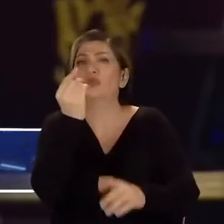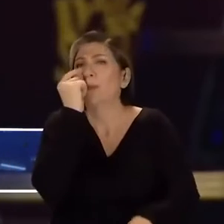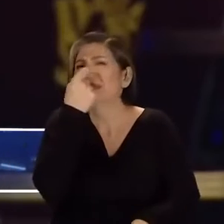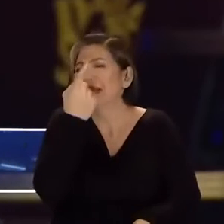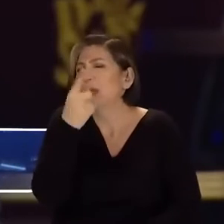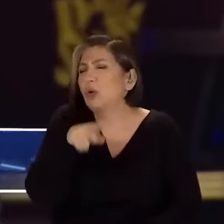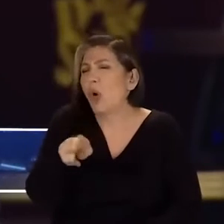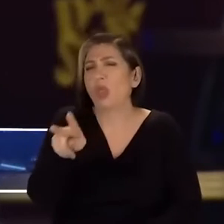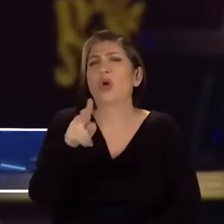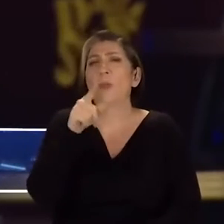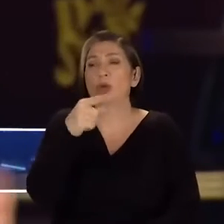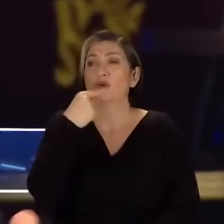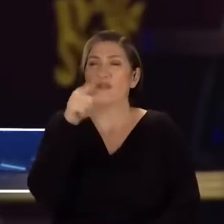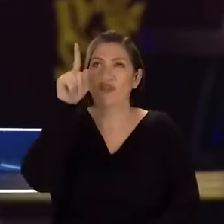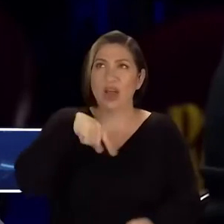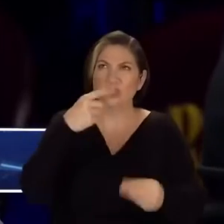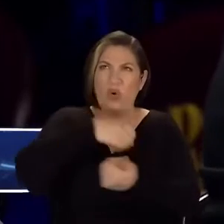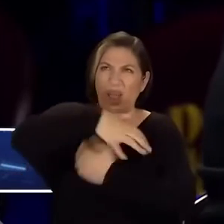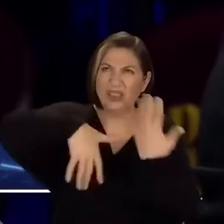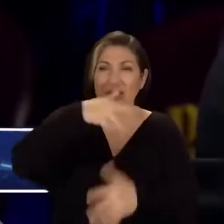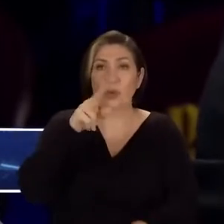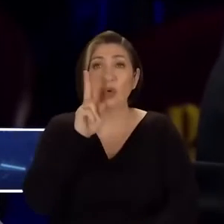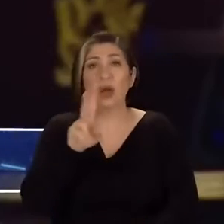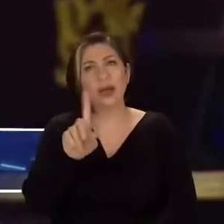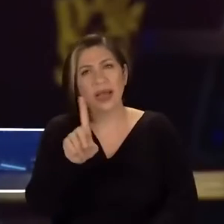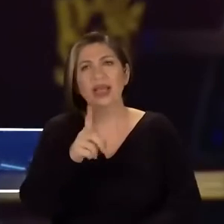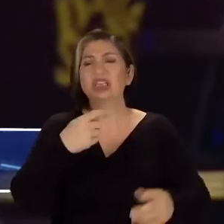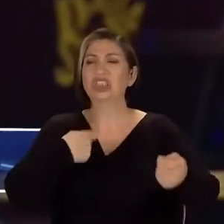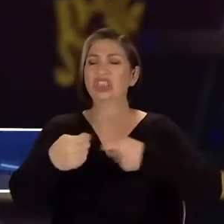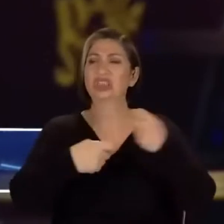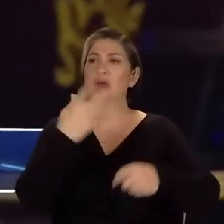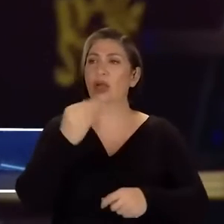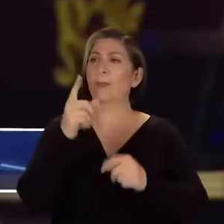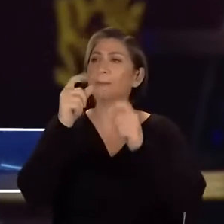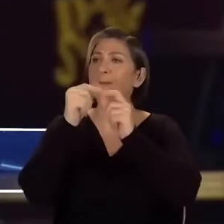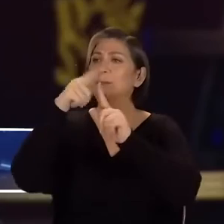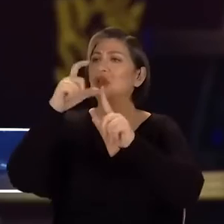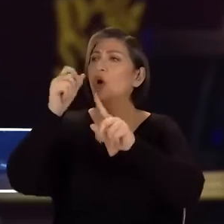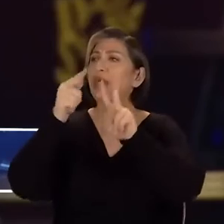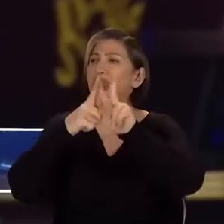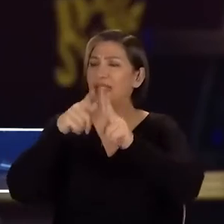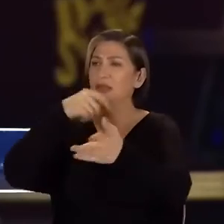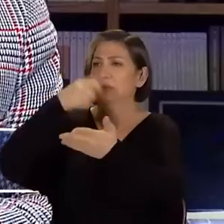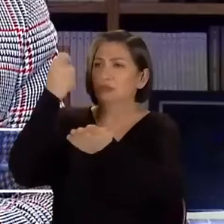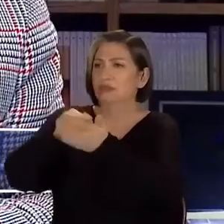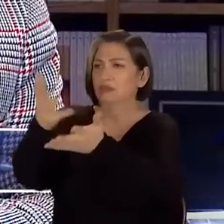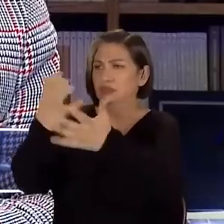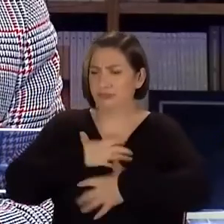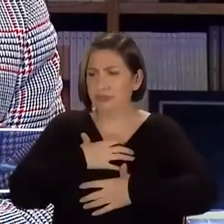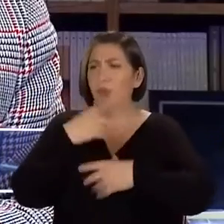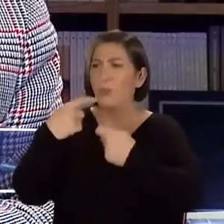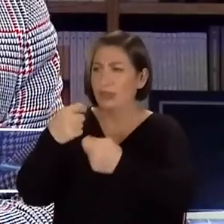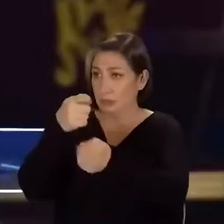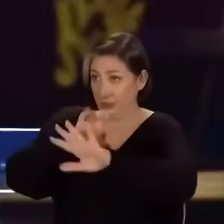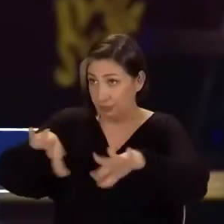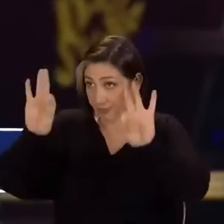bir süreç. Aslında böyle söylediğinizde vergi olarak çok karışık gibi görünüyor. Ama şirket olarak gidip bir Bitcoin'i satın alıyorsunuz. Bunun size bir maliyeti var. Sonra bu